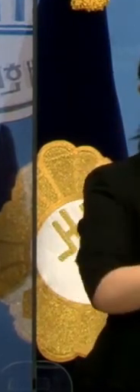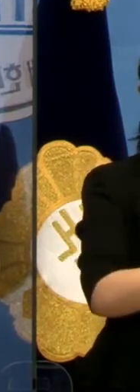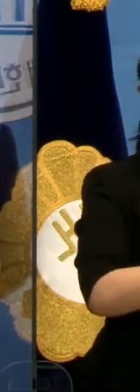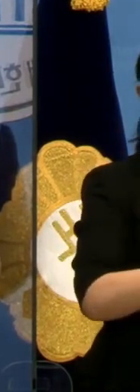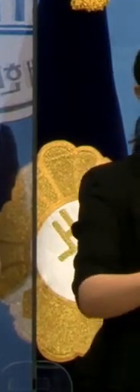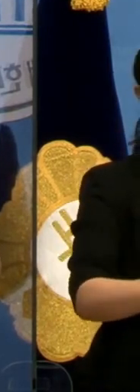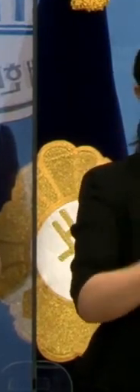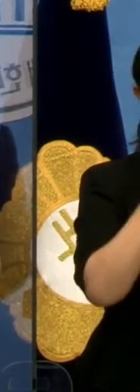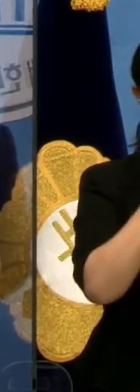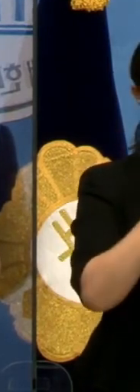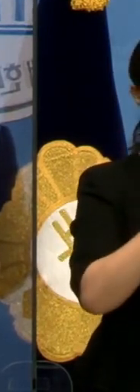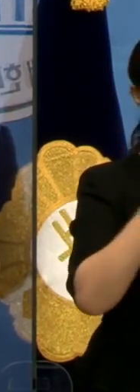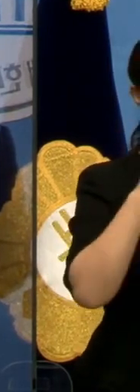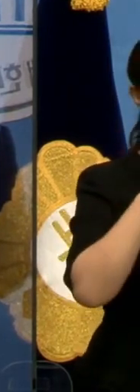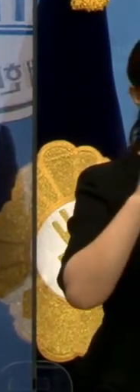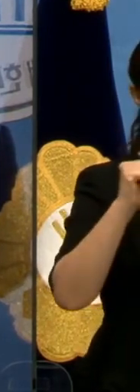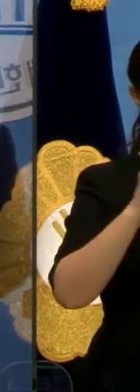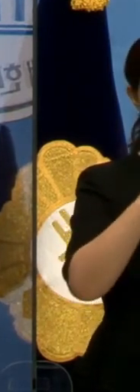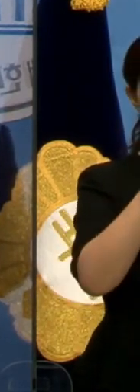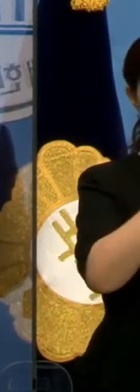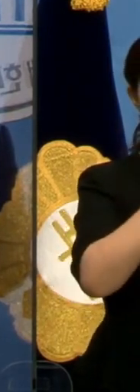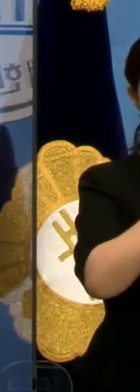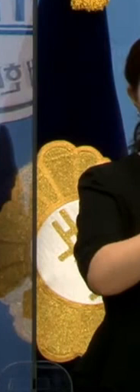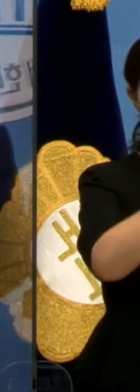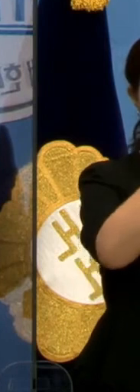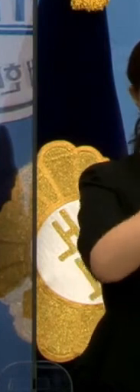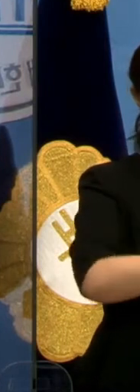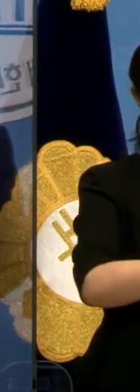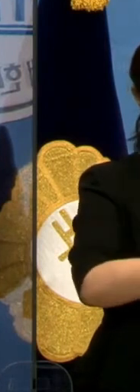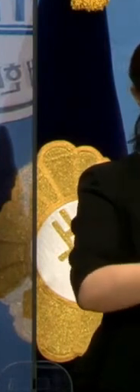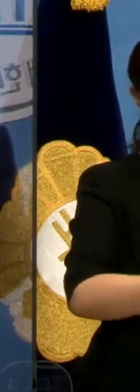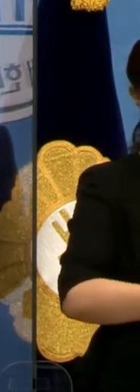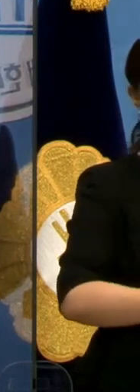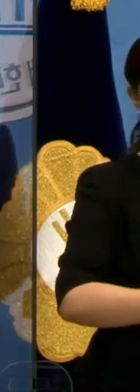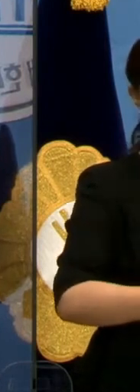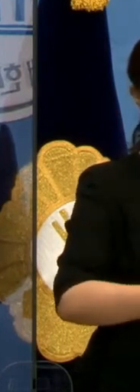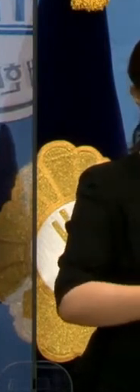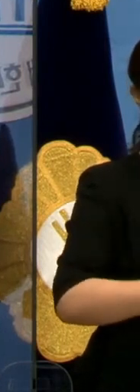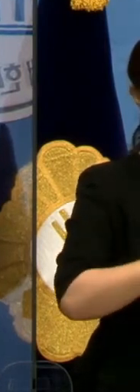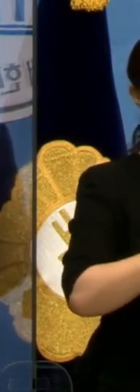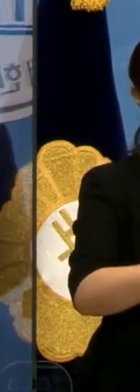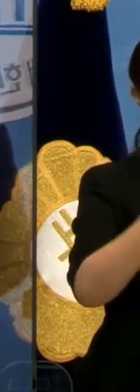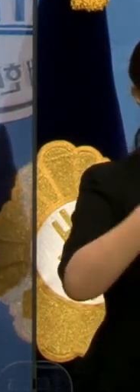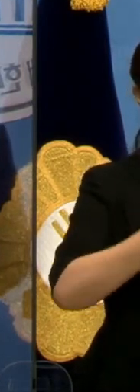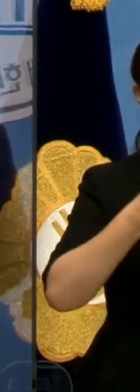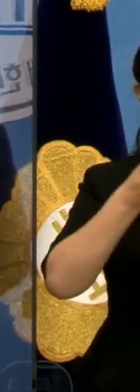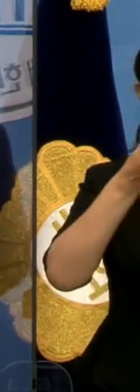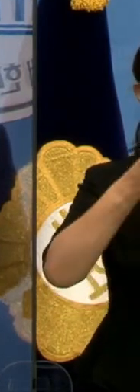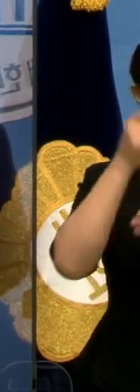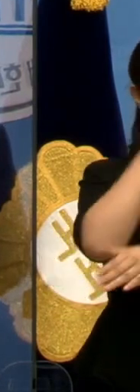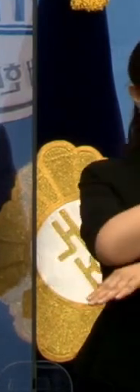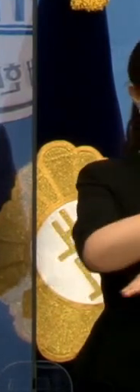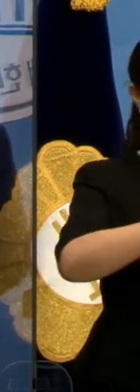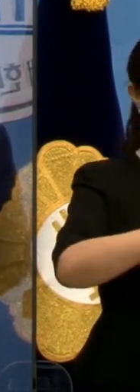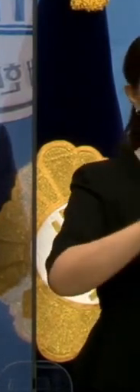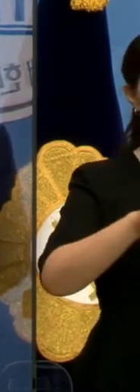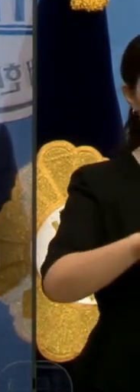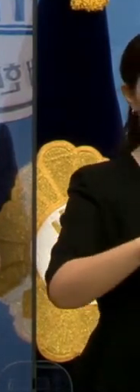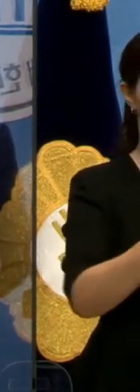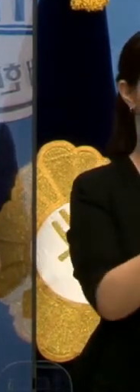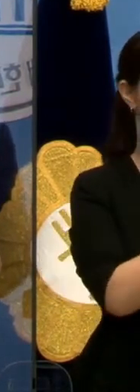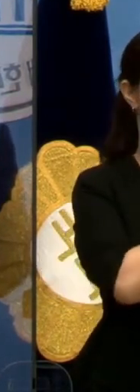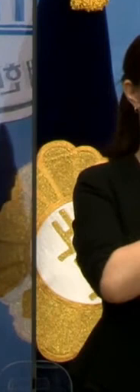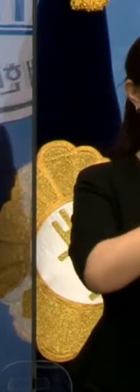종합부동산세법 등 토지공개념 3법을 대표 발의하기로 했습니다. 현재 상위 1%가